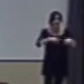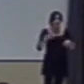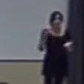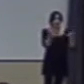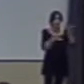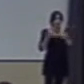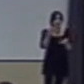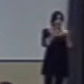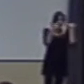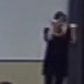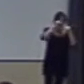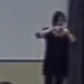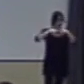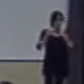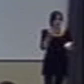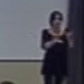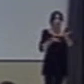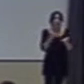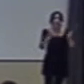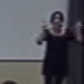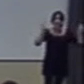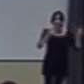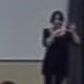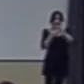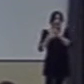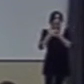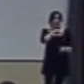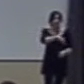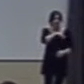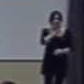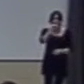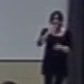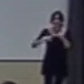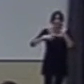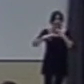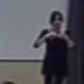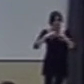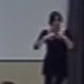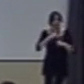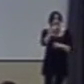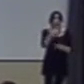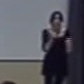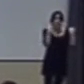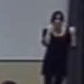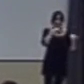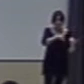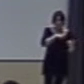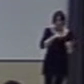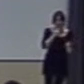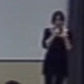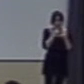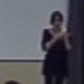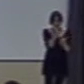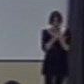moltes opinions, moltes reflexions sobre l'ètica en els mitjans de comunicació, la responsabilitat social dels periodistes i